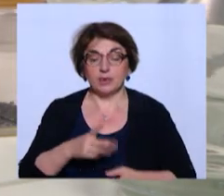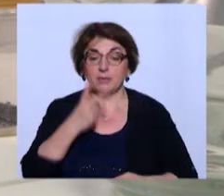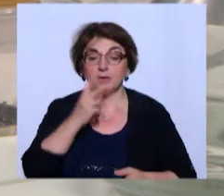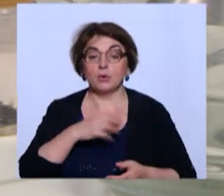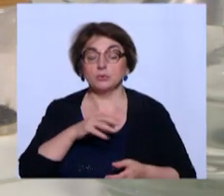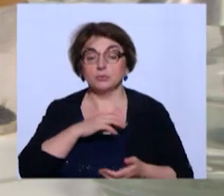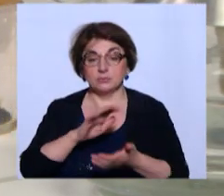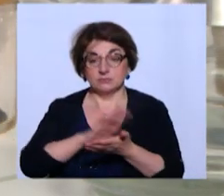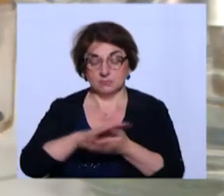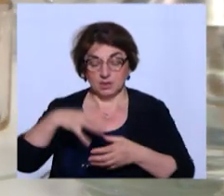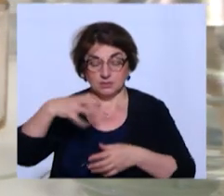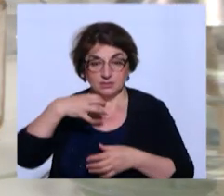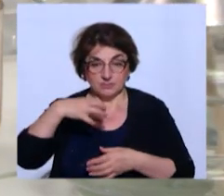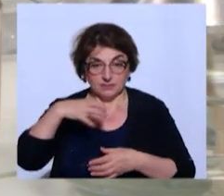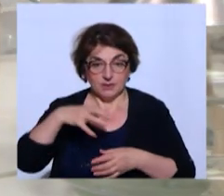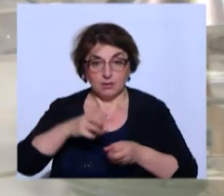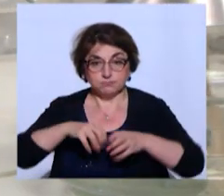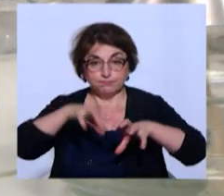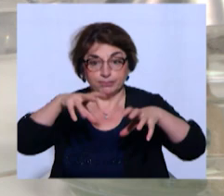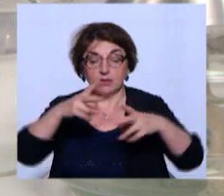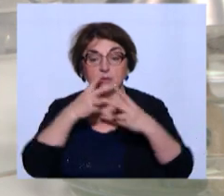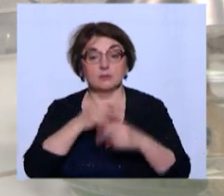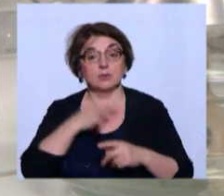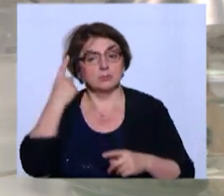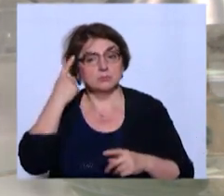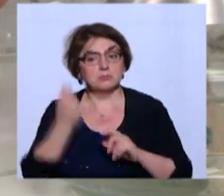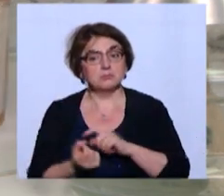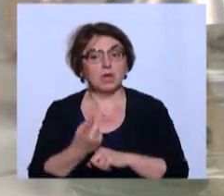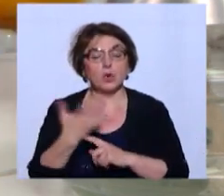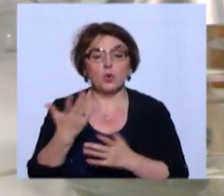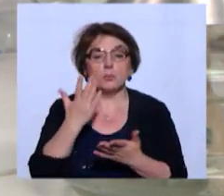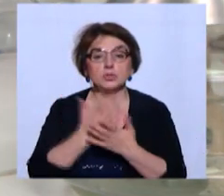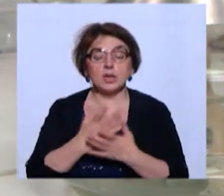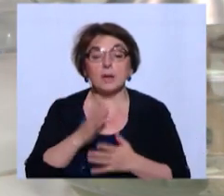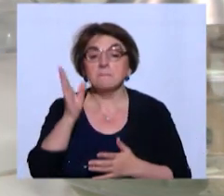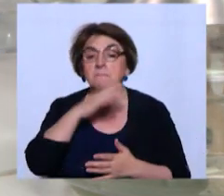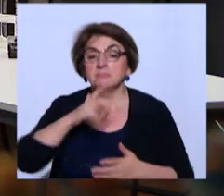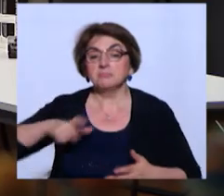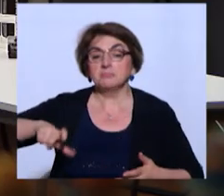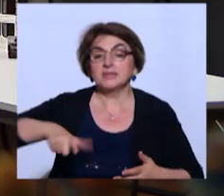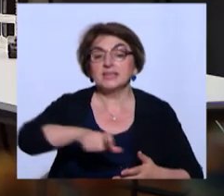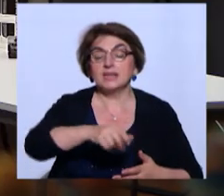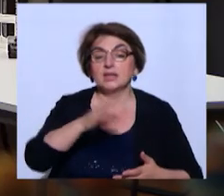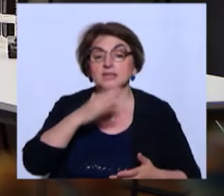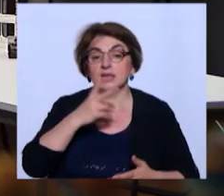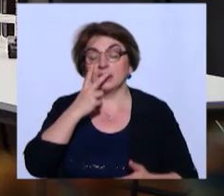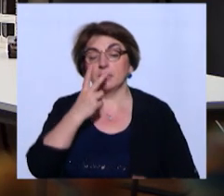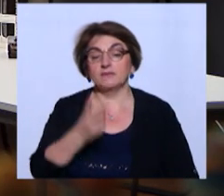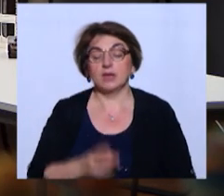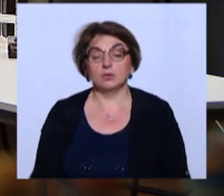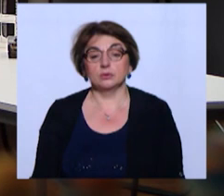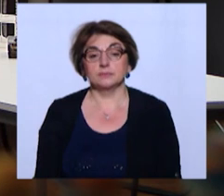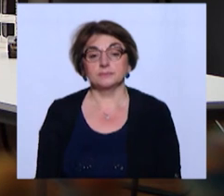წარმოქმნის მიხედვით მინდა რომ თქვენ თვითონ გამოიცნოთ თუ რომელშია მდინარის წყალი. მე ამათ გავწევ, რომ თქვენ უკეთ დაინახოთ.